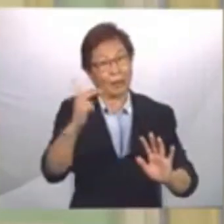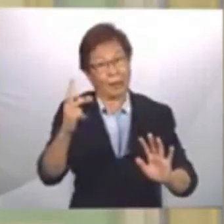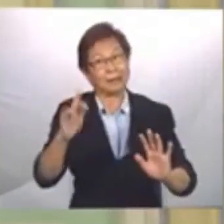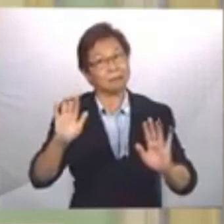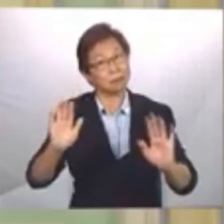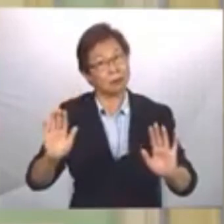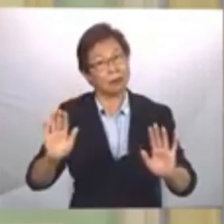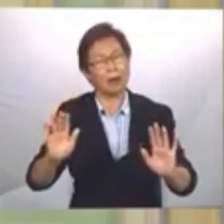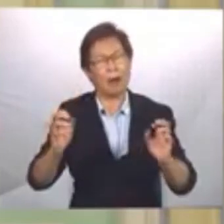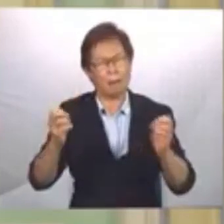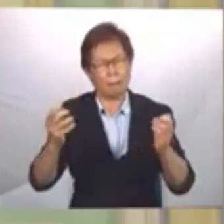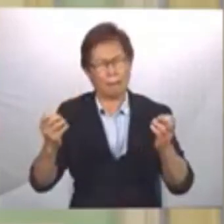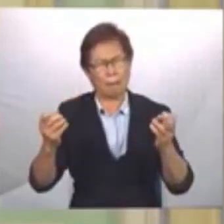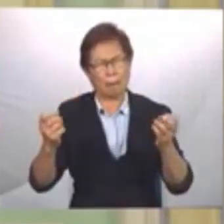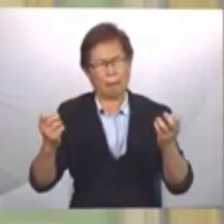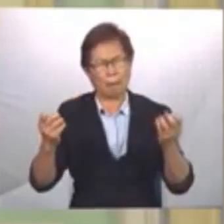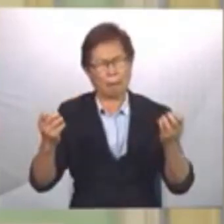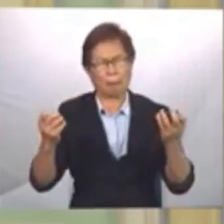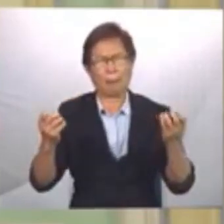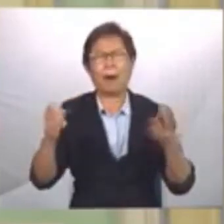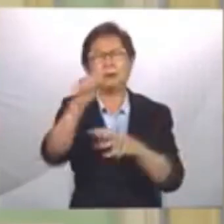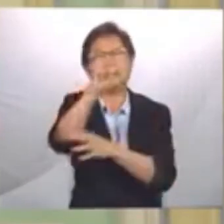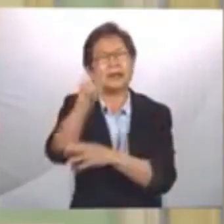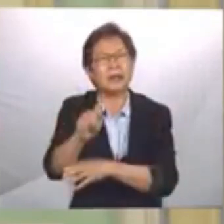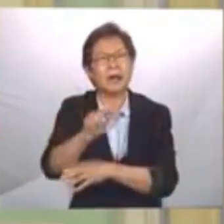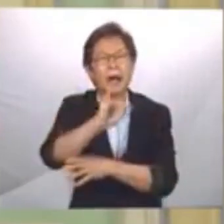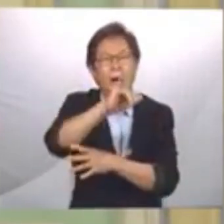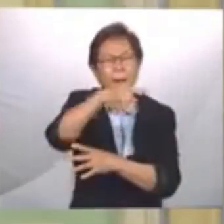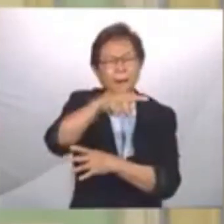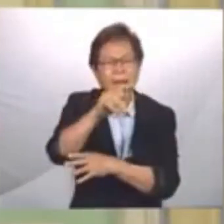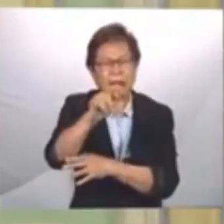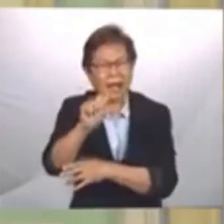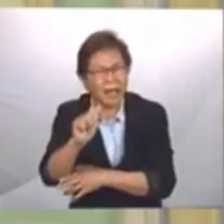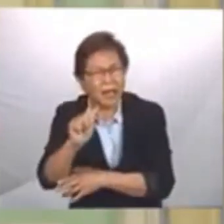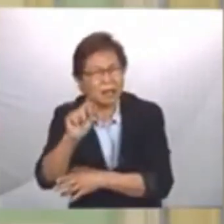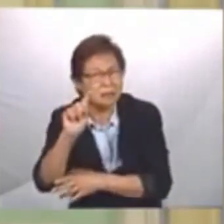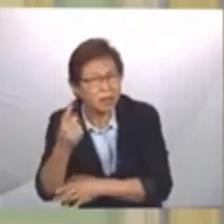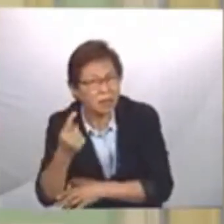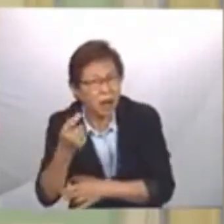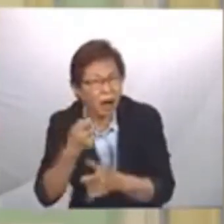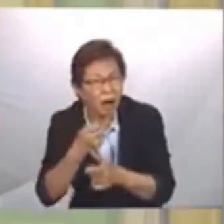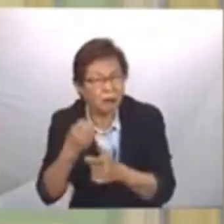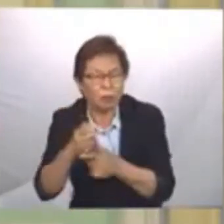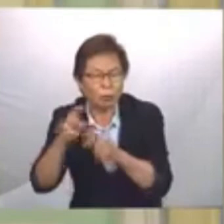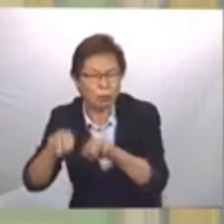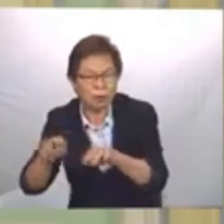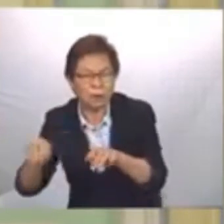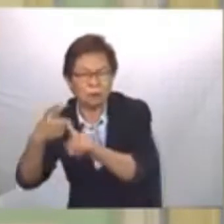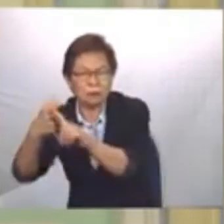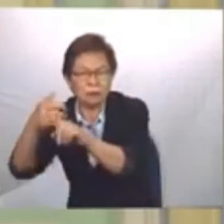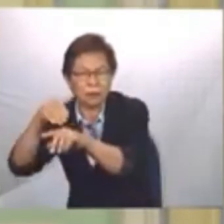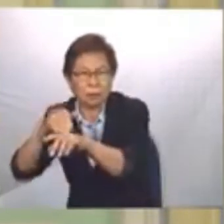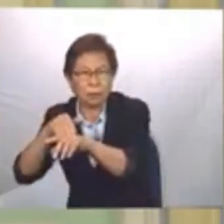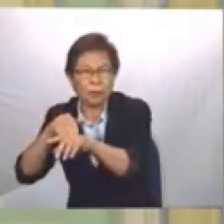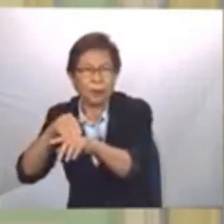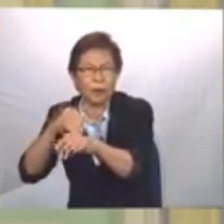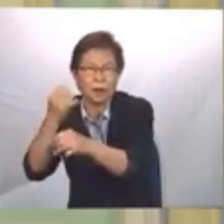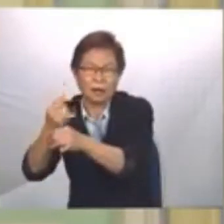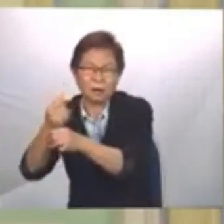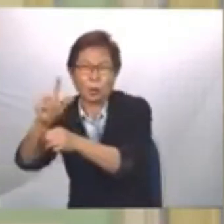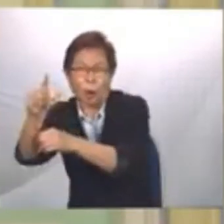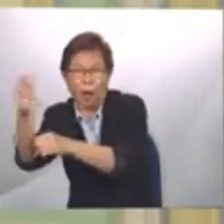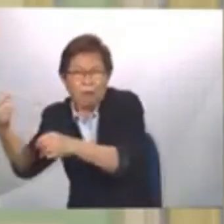yang bertanyakan sama ada ianya IPTA semata-mata ataupun pelajar-pelajar daripada institusi yang